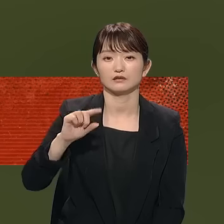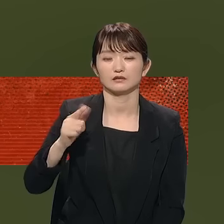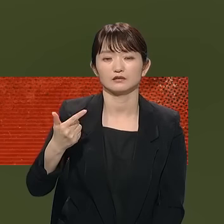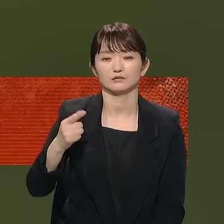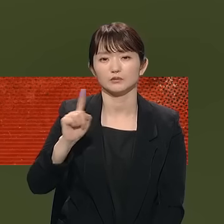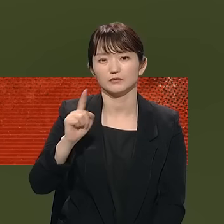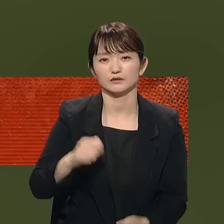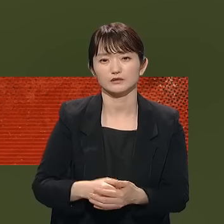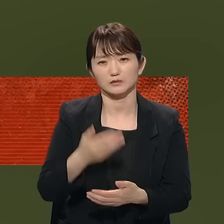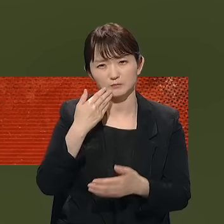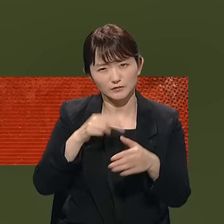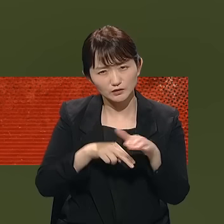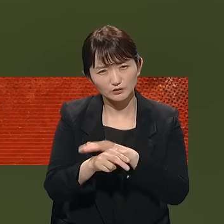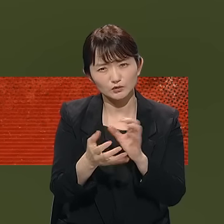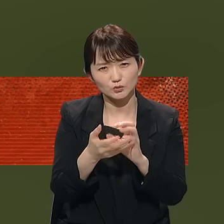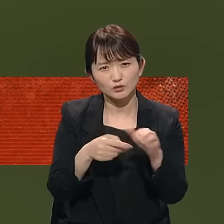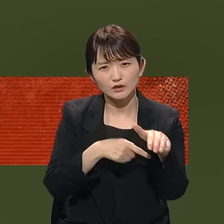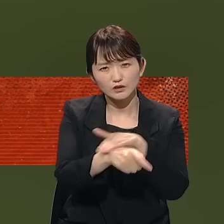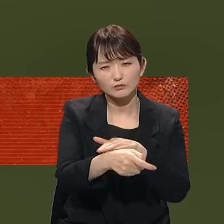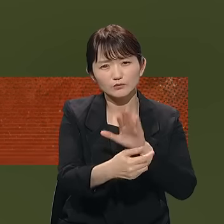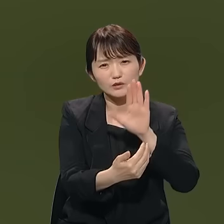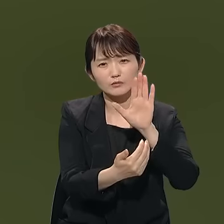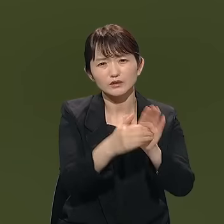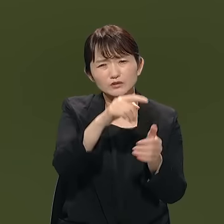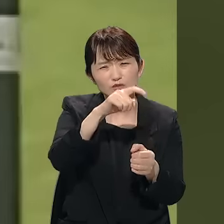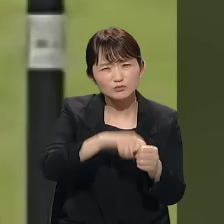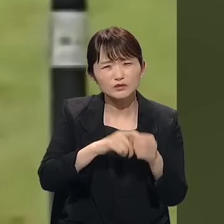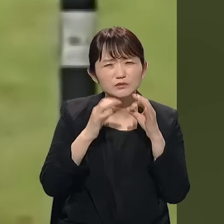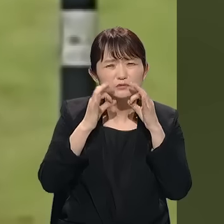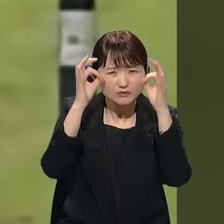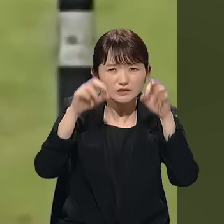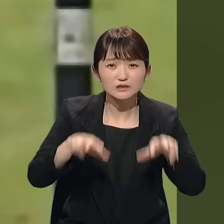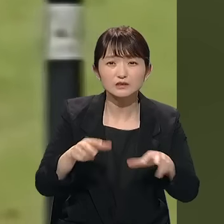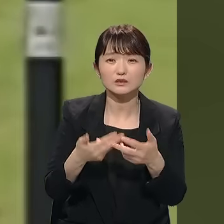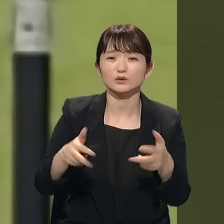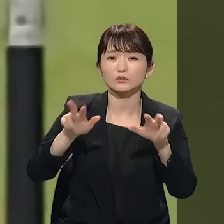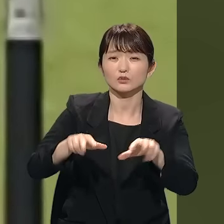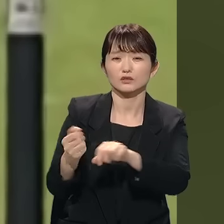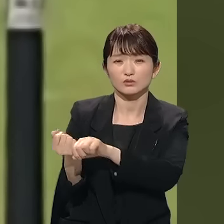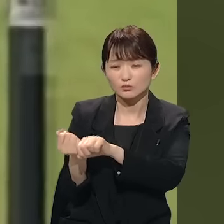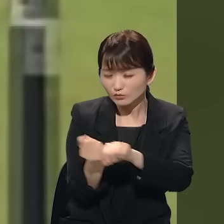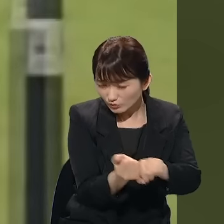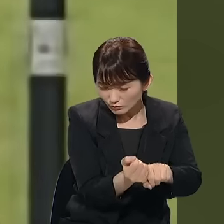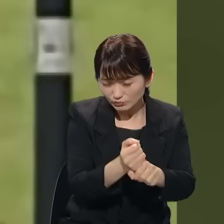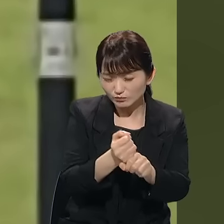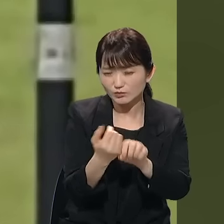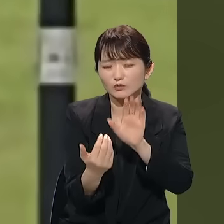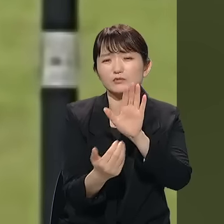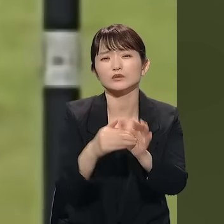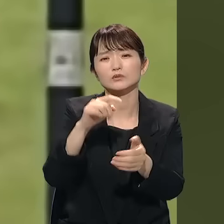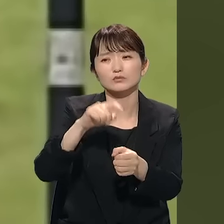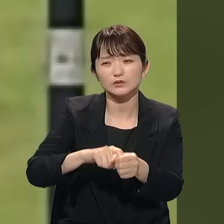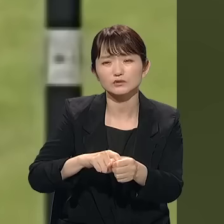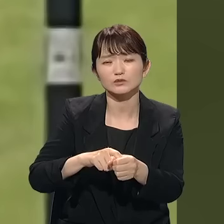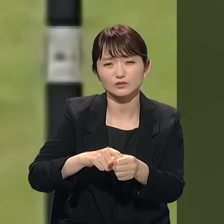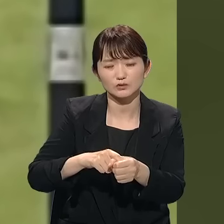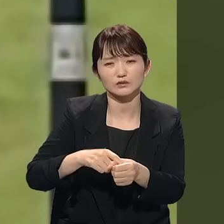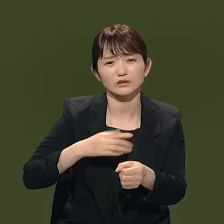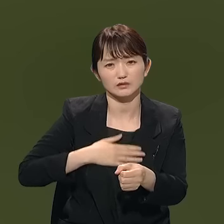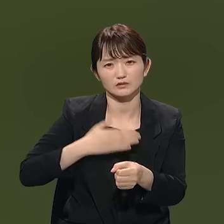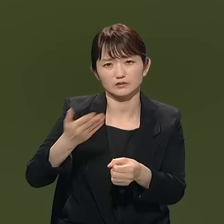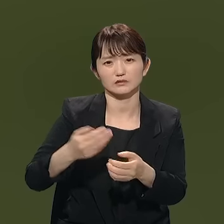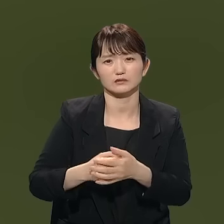꽃, 화분, 절도 근절을 위해서 노력해왔는데 이제는 공원 골프 근절을 위해서 한번 달려보겠습니다. 어제 오전